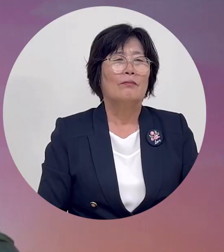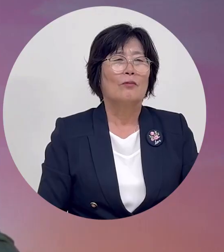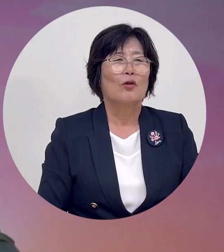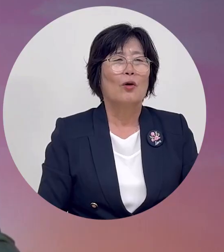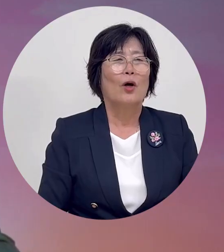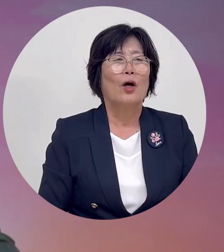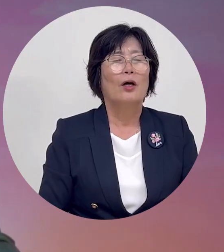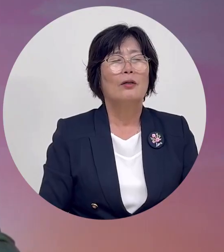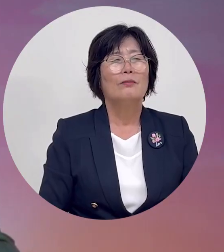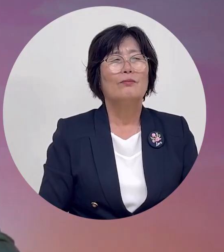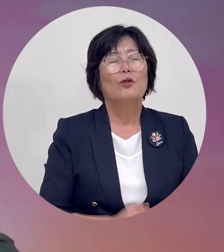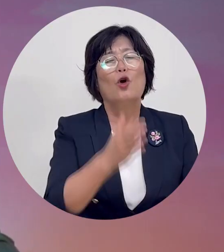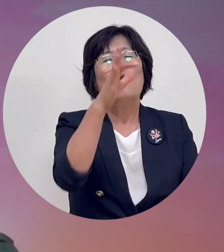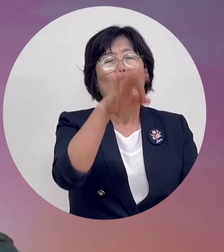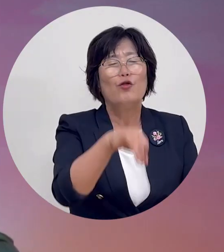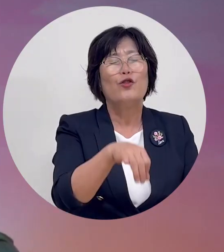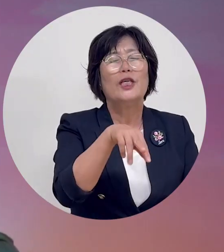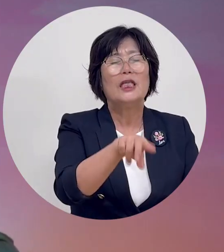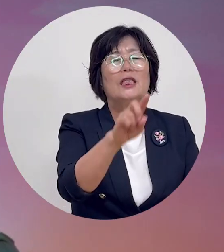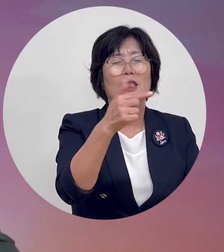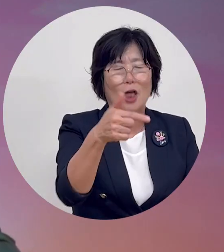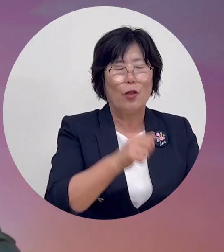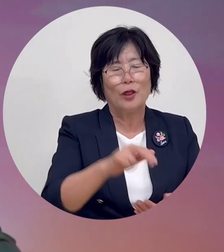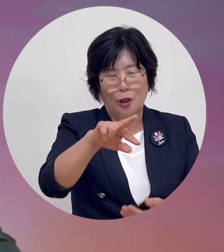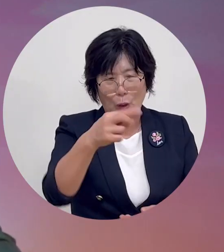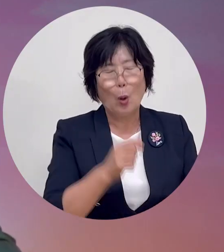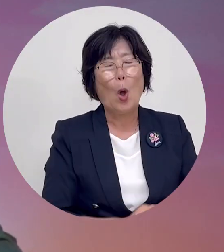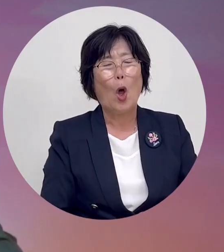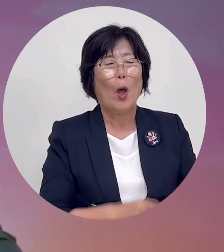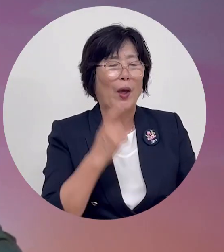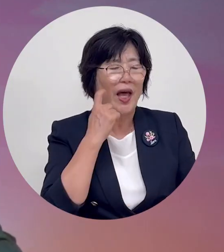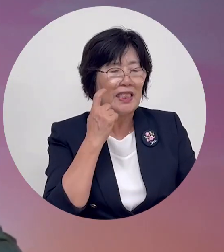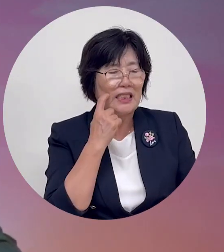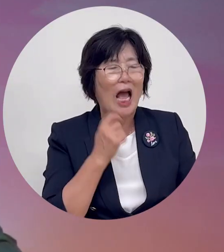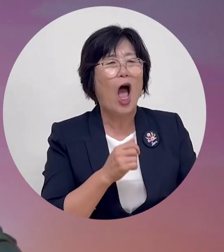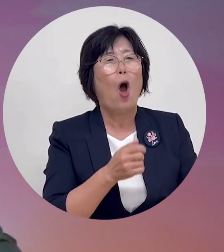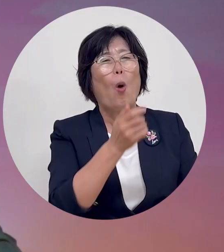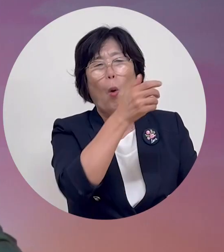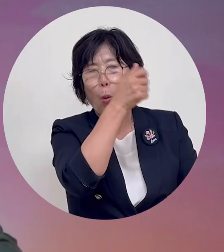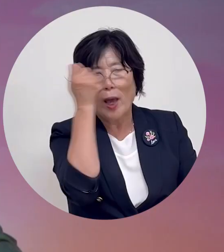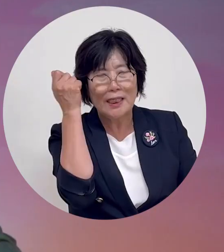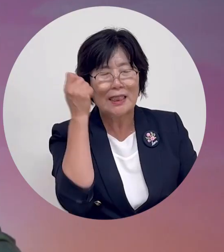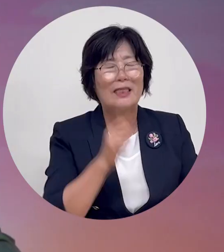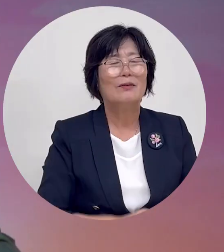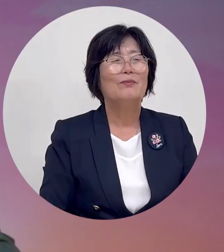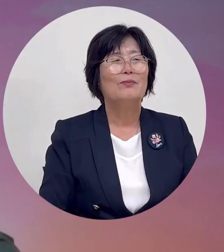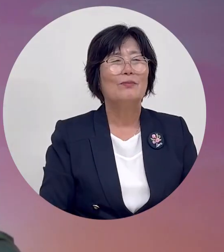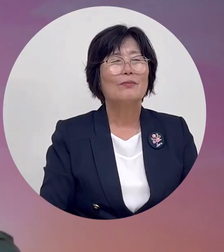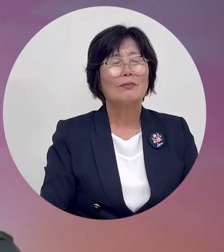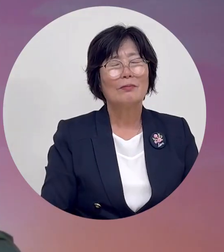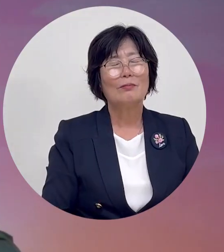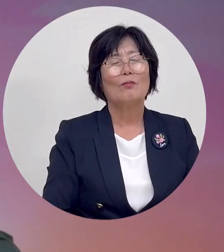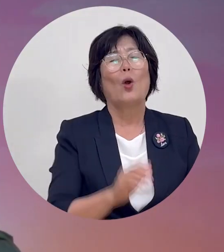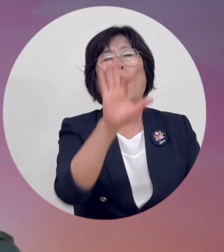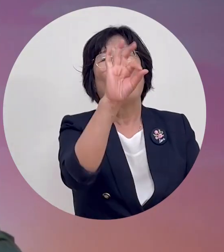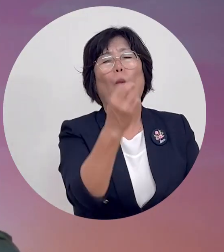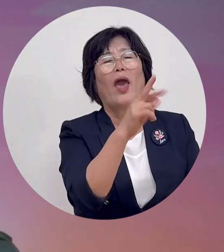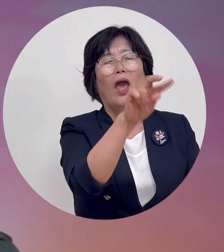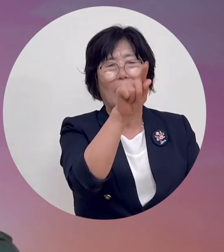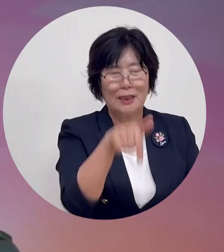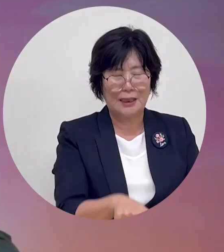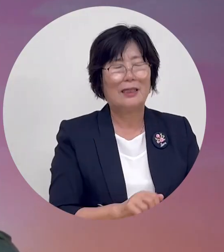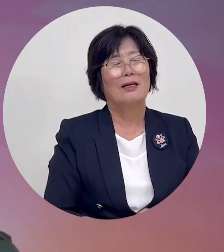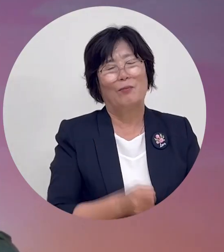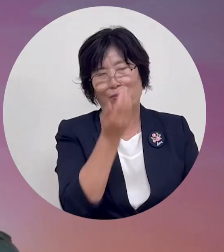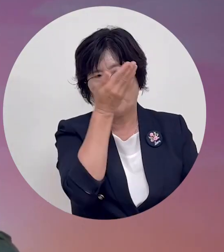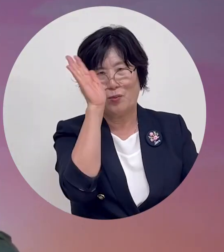위선도요, 여러분, 위선이라는 것도 가식이라는 거예요. 외식이, 실력이 늘어가겠어요? 안 늘어가겠어요?